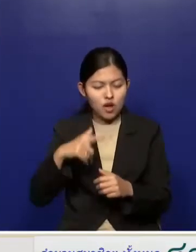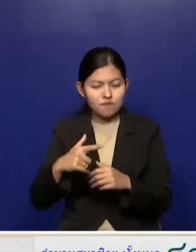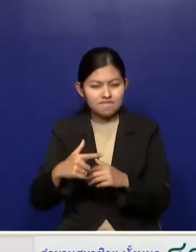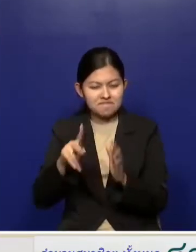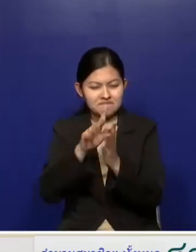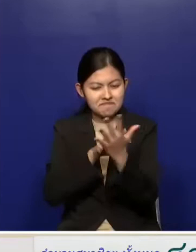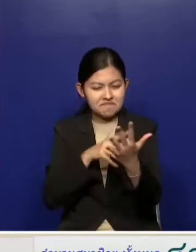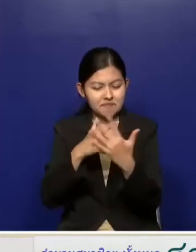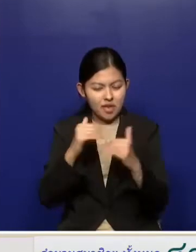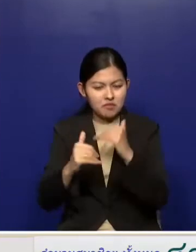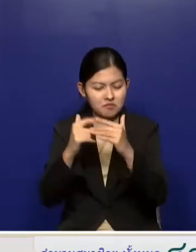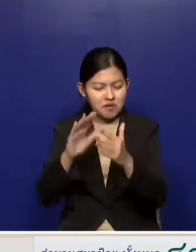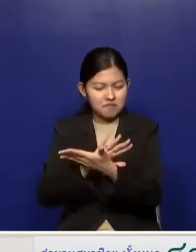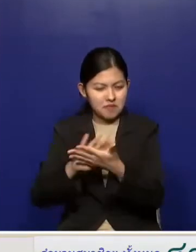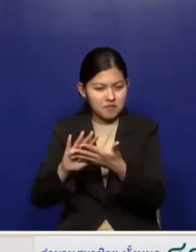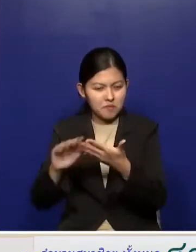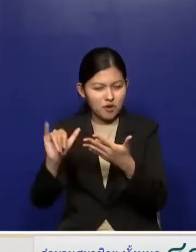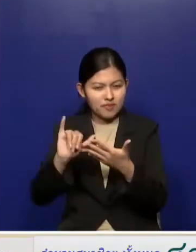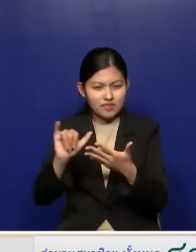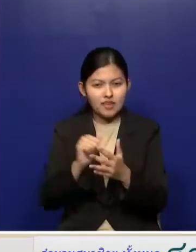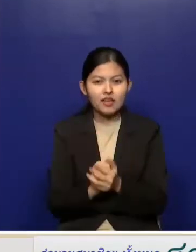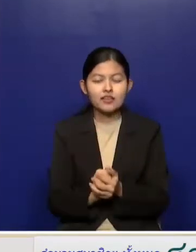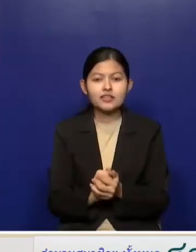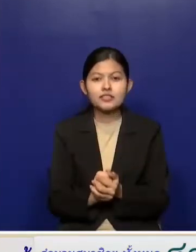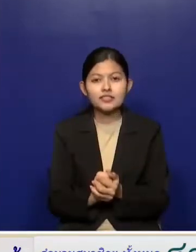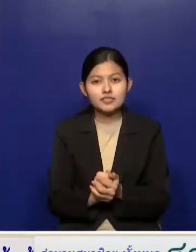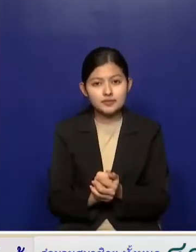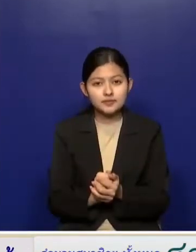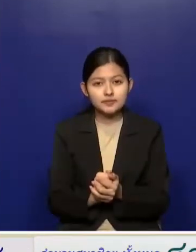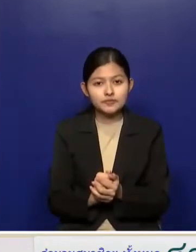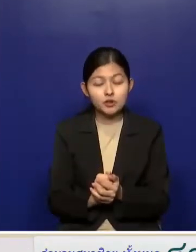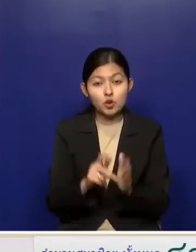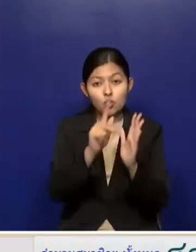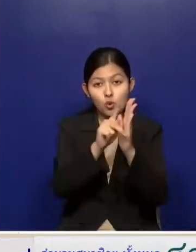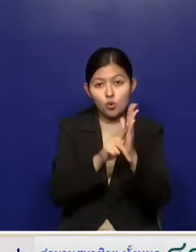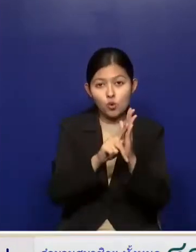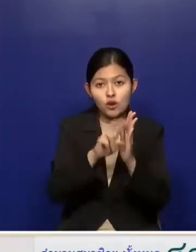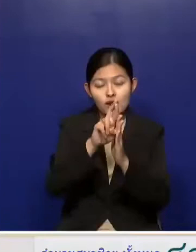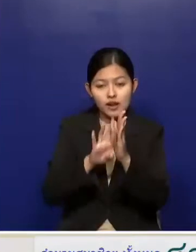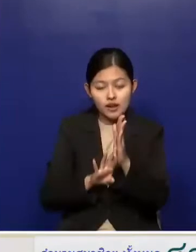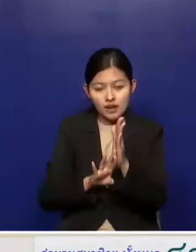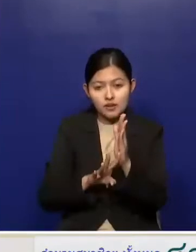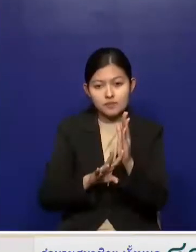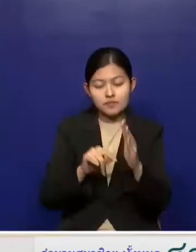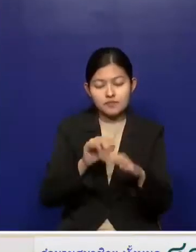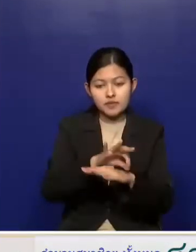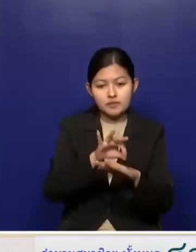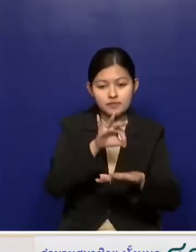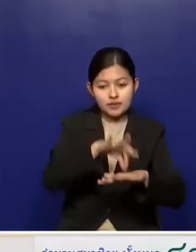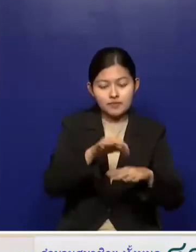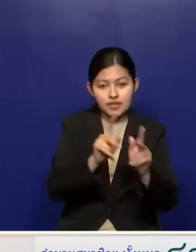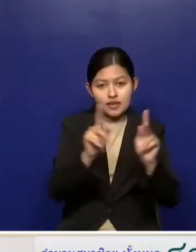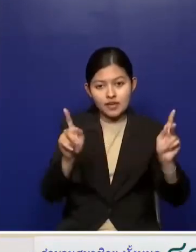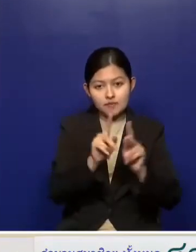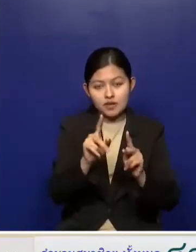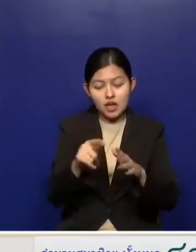าจจะเรีได้วายัไมได้ออกอนุกฎหมายที่สำคัญเลยได้สไม่ว่าจะเป็นกฎราบีบไม่วาจะเป็น กดระเบียบ ของการแต่งตั้งกรรมการรมน้ำกฎ